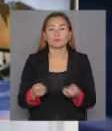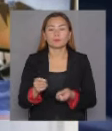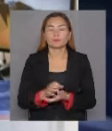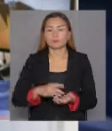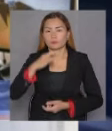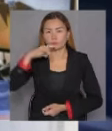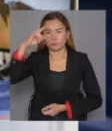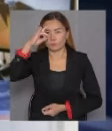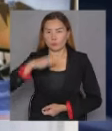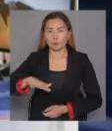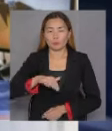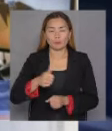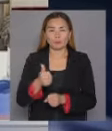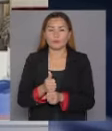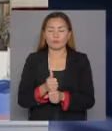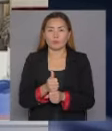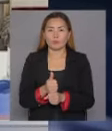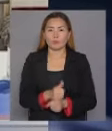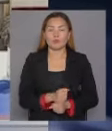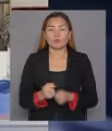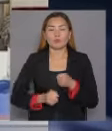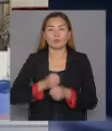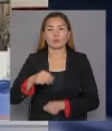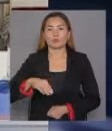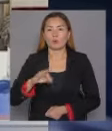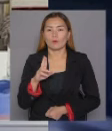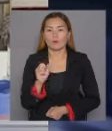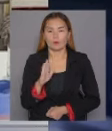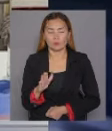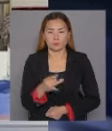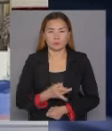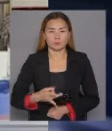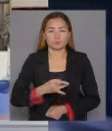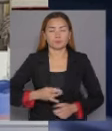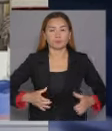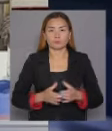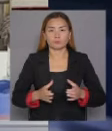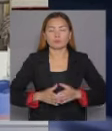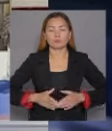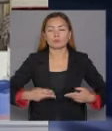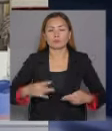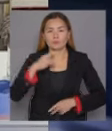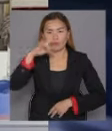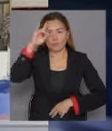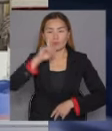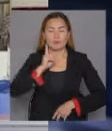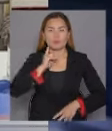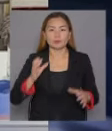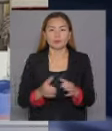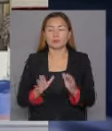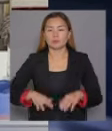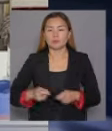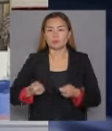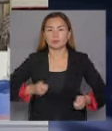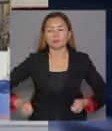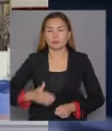Қазақстан Республикасының президенттігіне кандидат Қасым Жомарт Тоқаевтың республикалық штабының Тим Қазақстан жастар қанатына жетекшілік